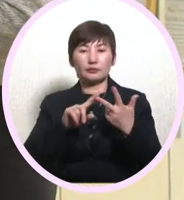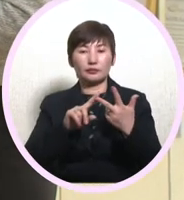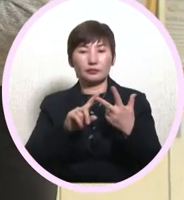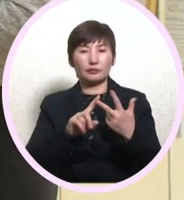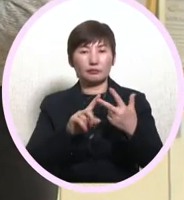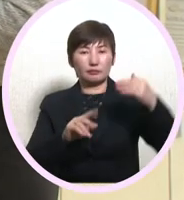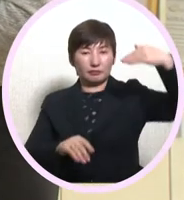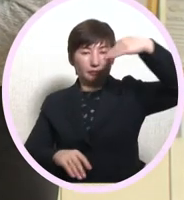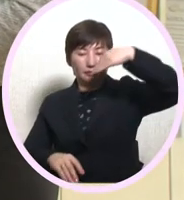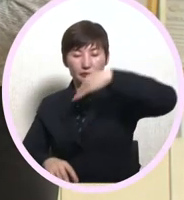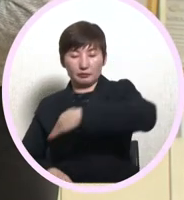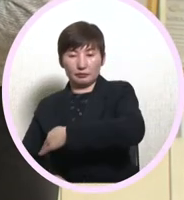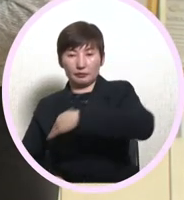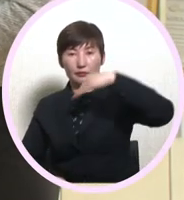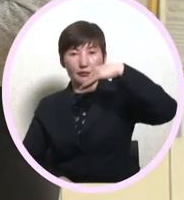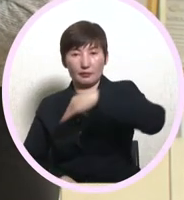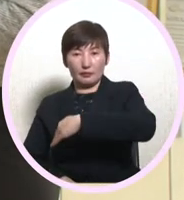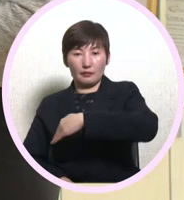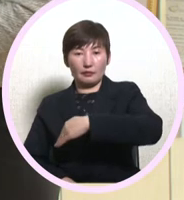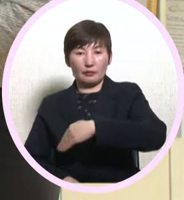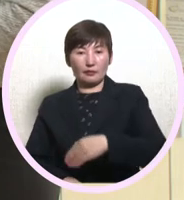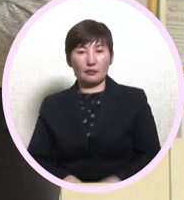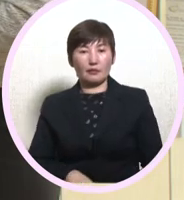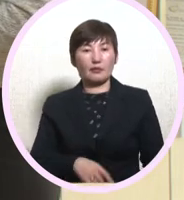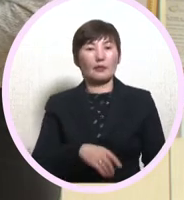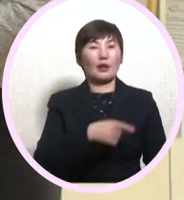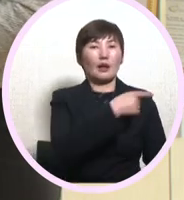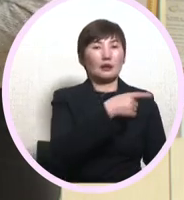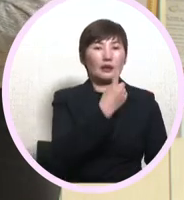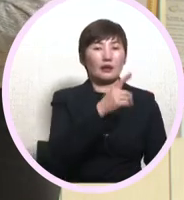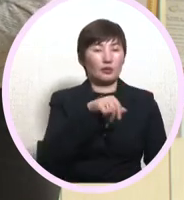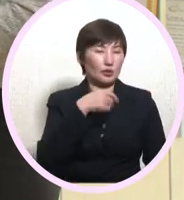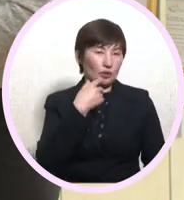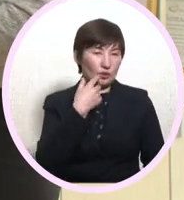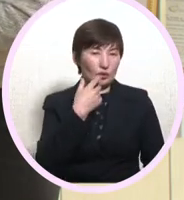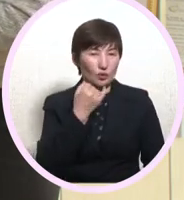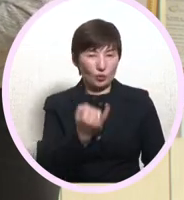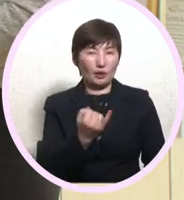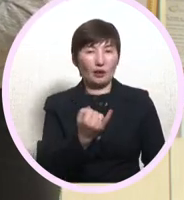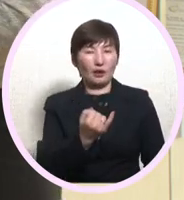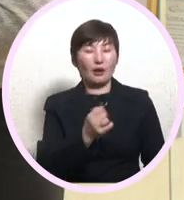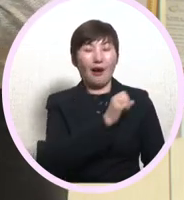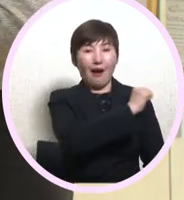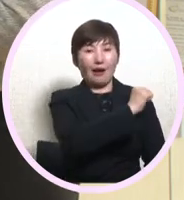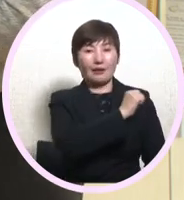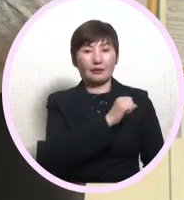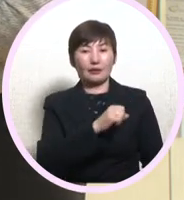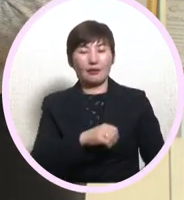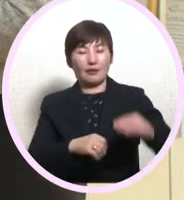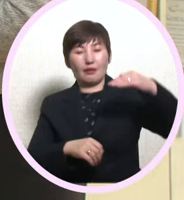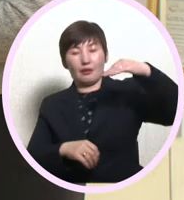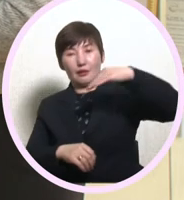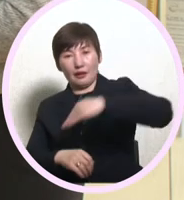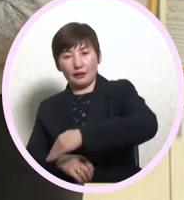хэсэгтээ харъя. За хурдтгал хасах 1.6 метр секунд квадрат гарсан байна. За налалт нь мөн